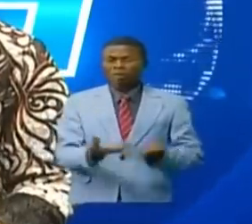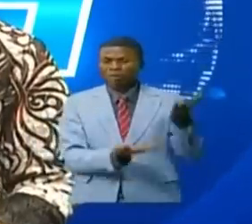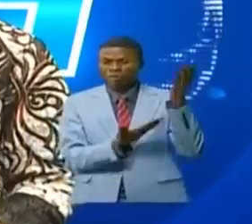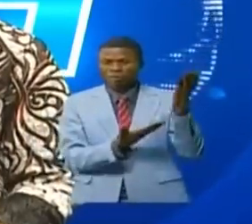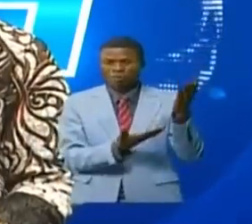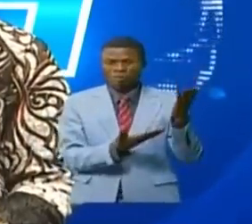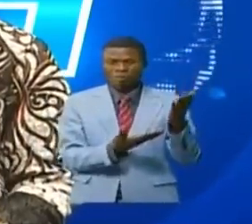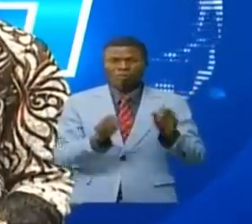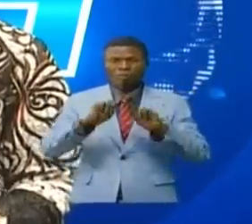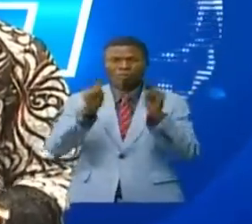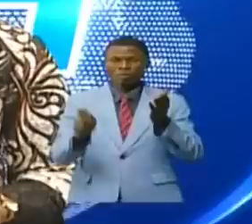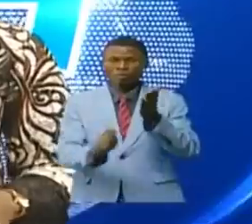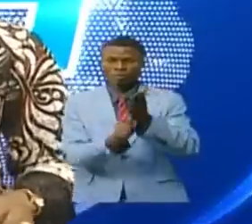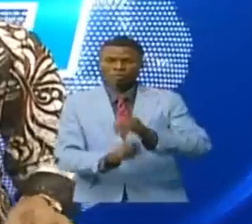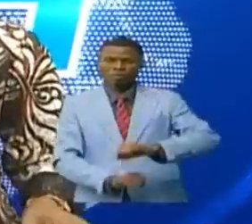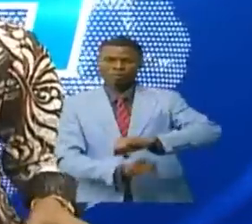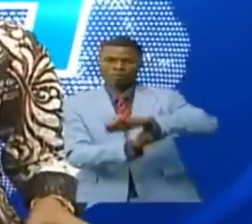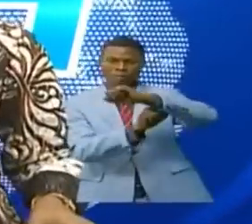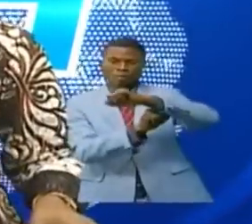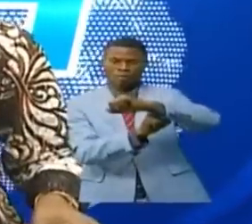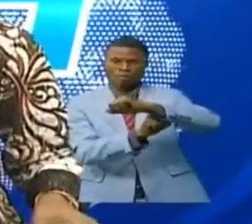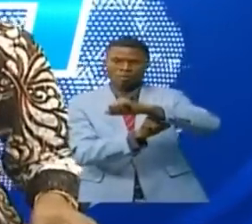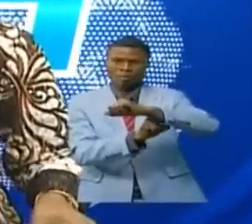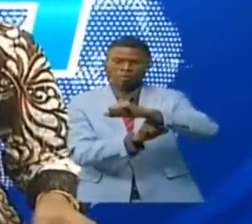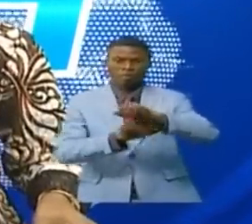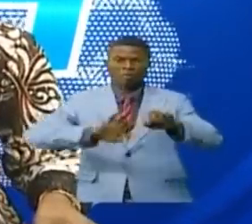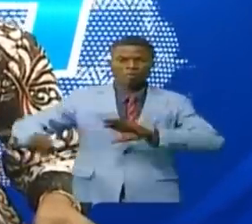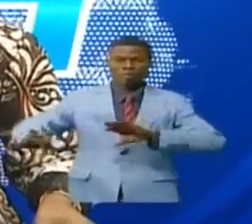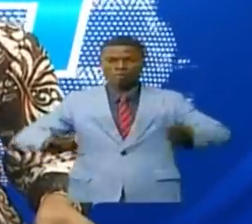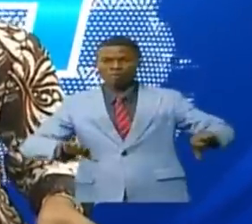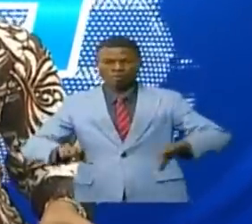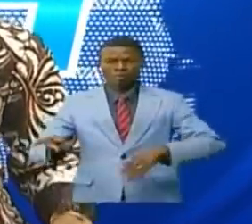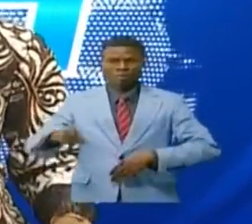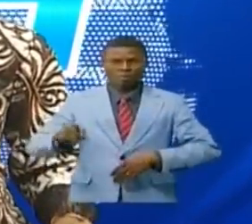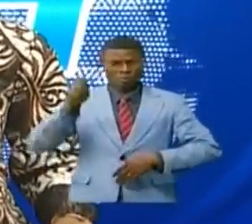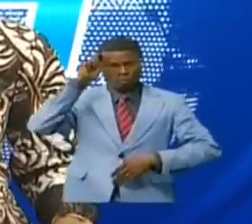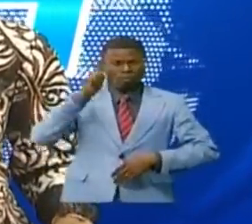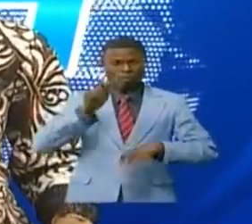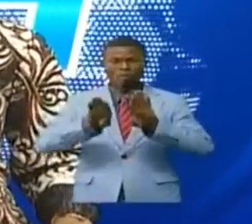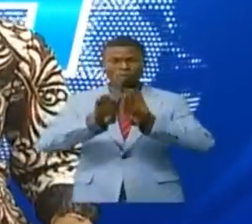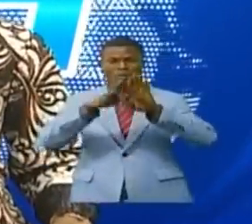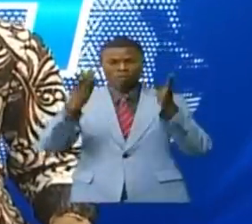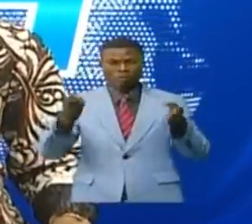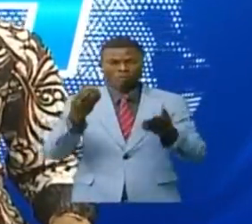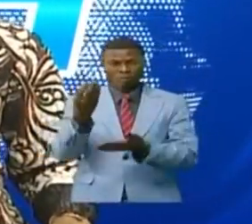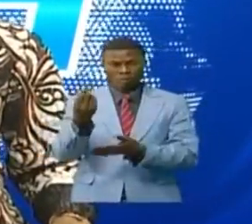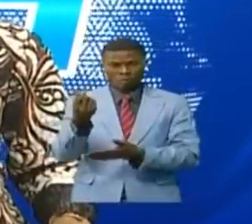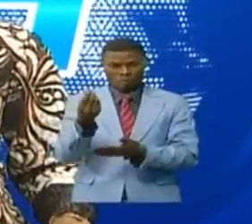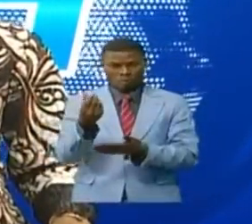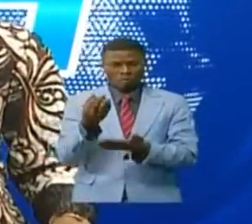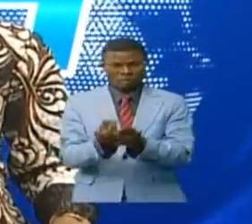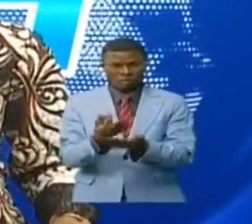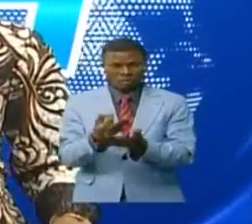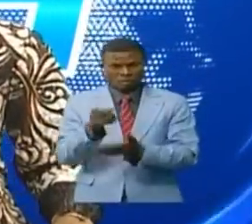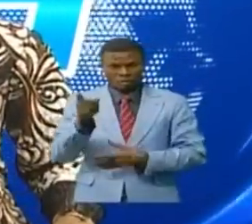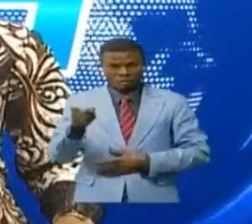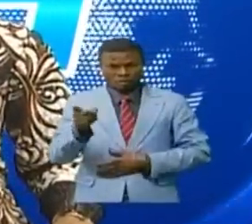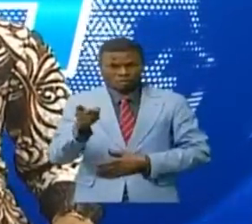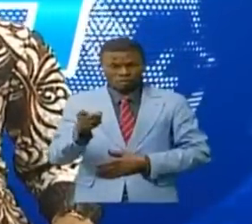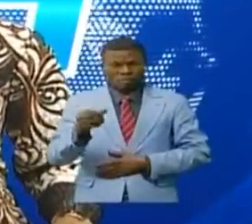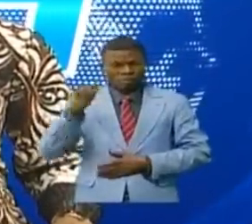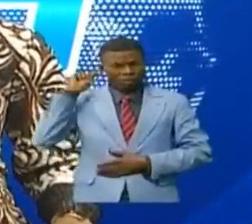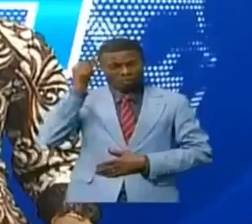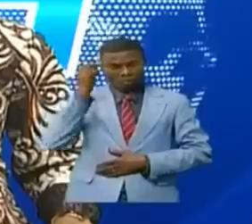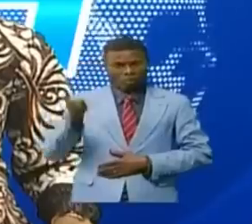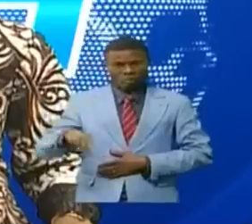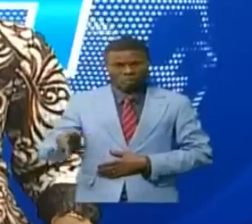la cellule technique d'appui à la décentralisation, genre et transparence, les financements de ces entités territoriales. Le gouvernement de la